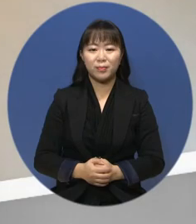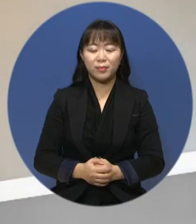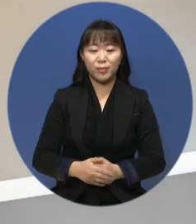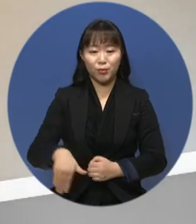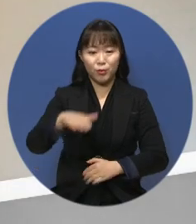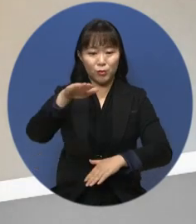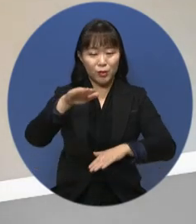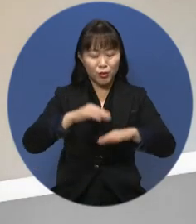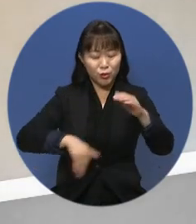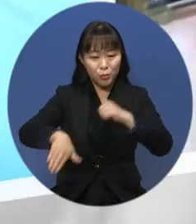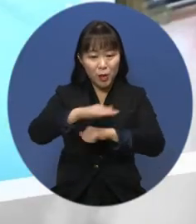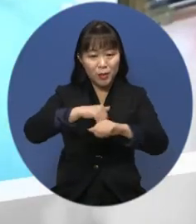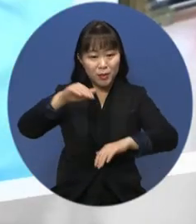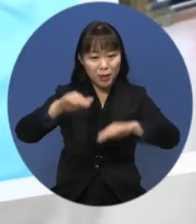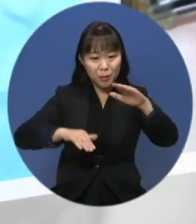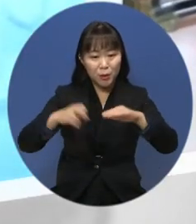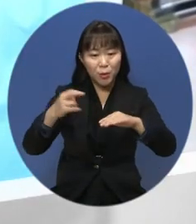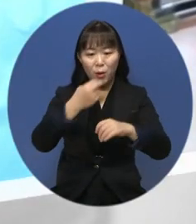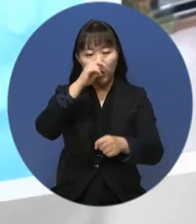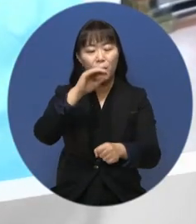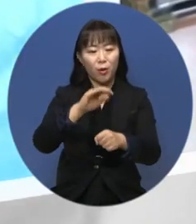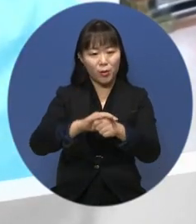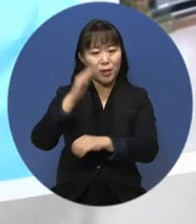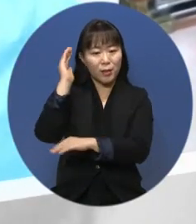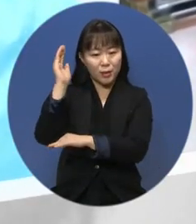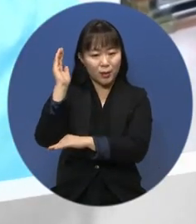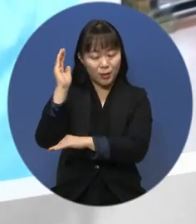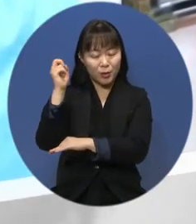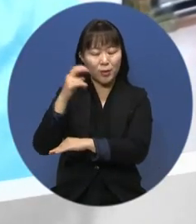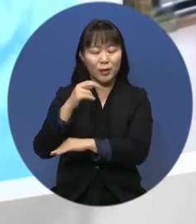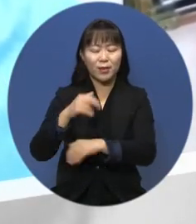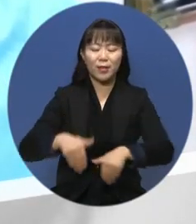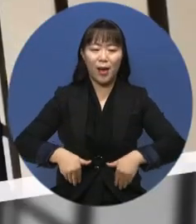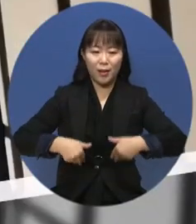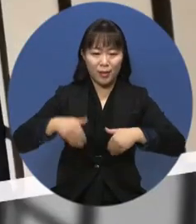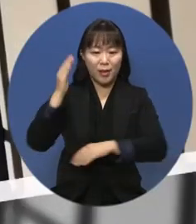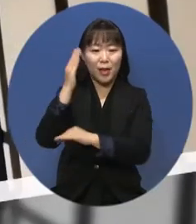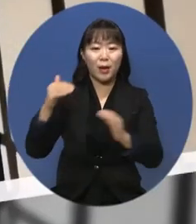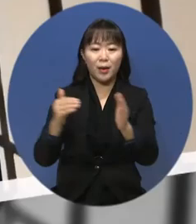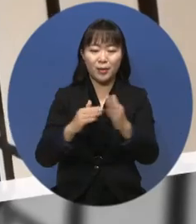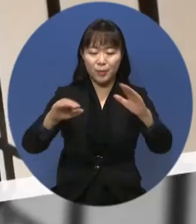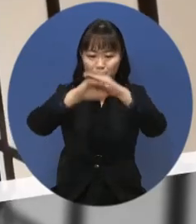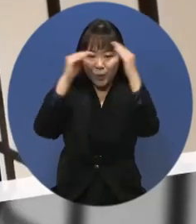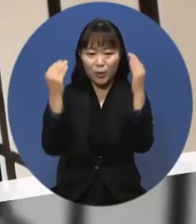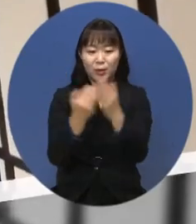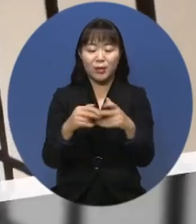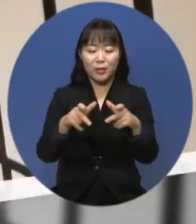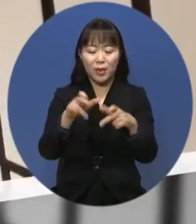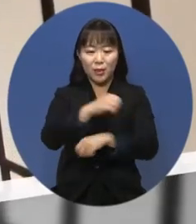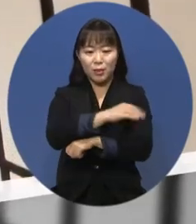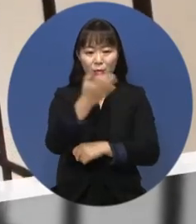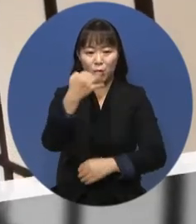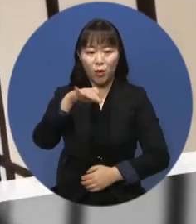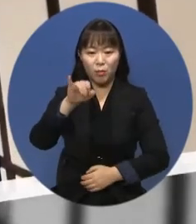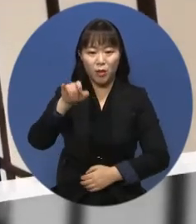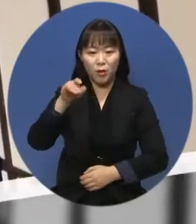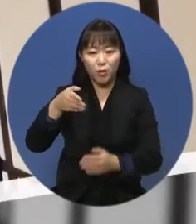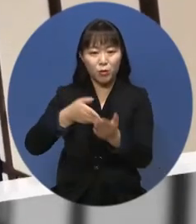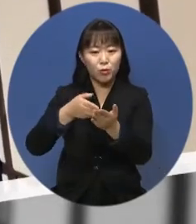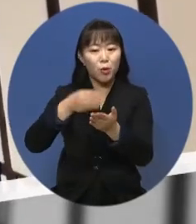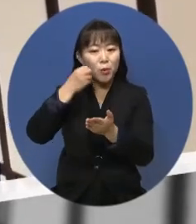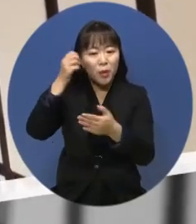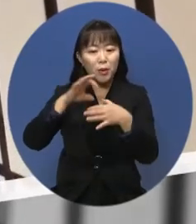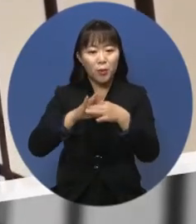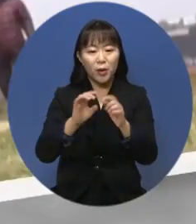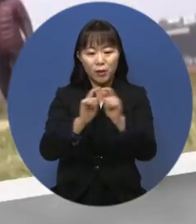우리 주변에서 일어나는 불공정한 살에 붙어 억울한 사연 따뜻한 윗 암까지 장애인 신문과 왜 표현 뉴스